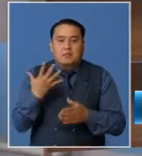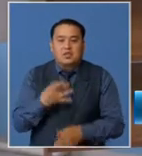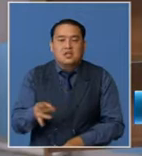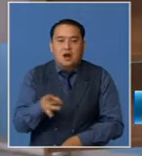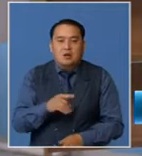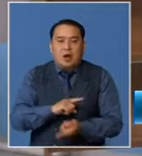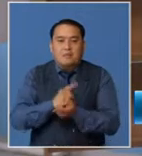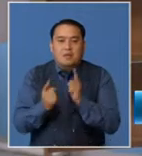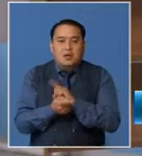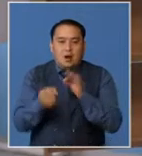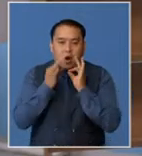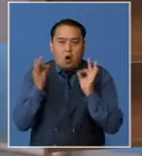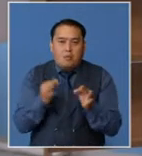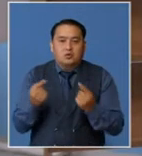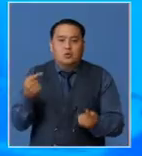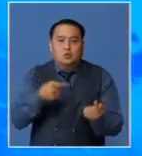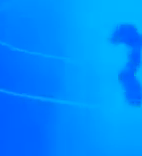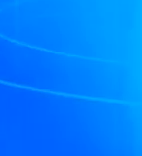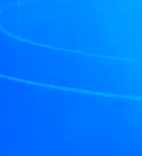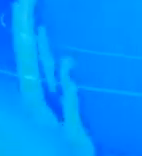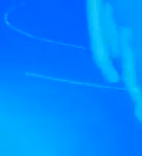районов обмениваемся опытом друг с другом.